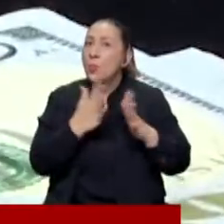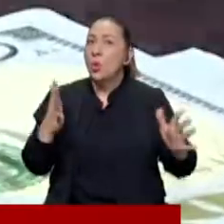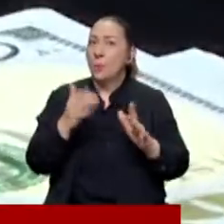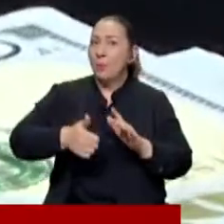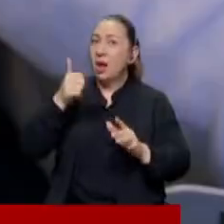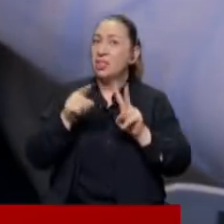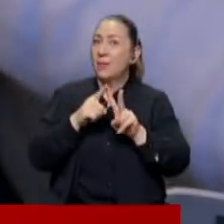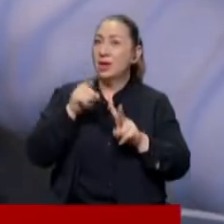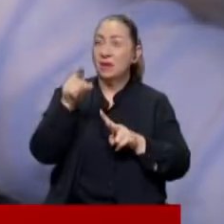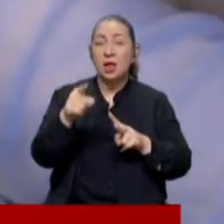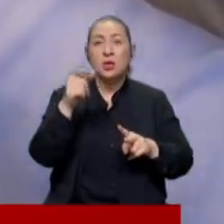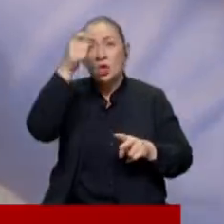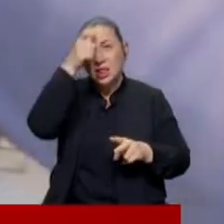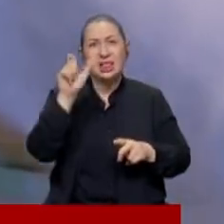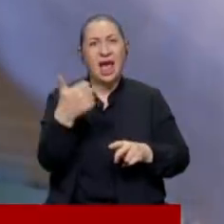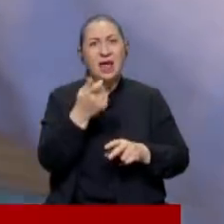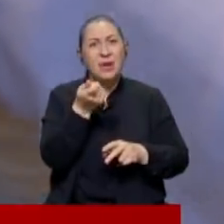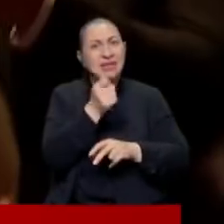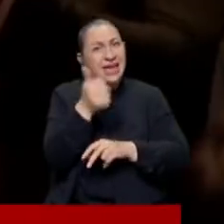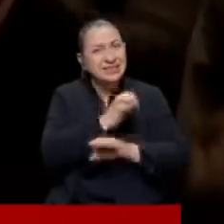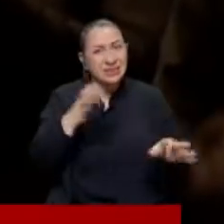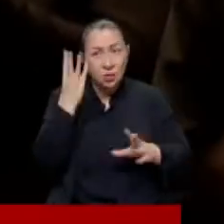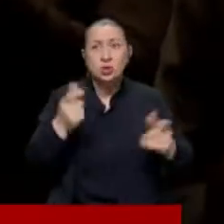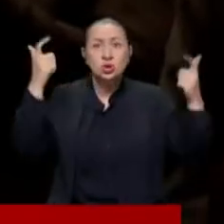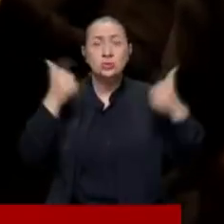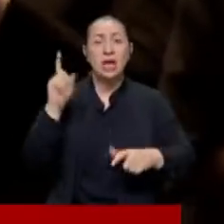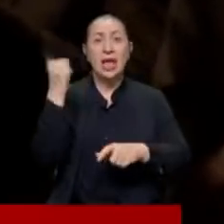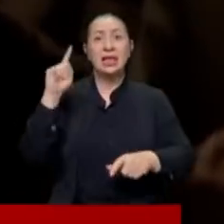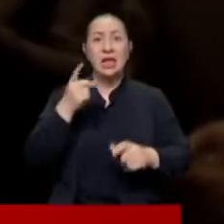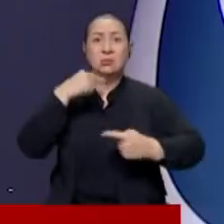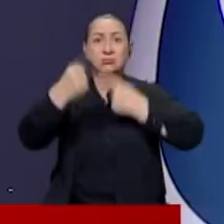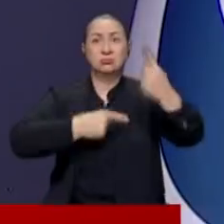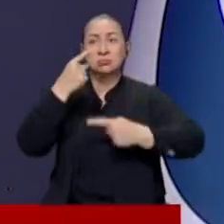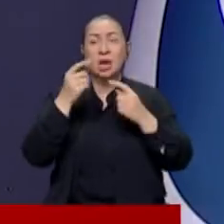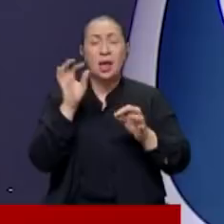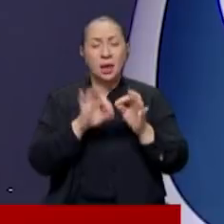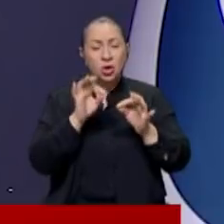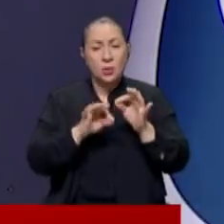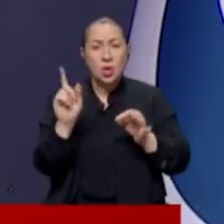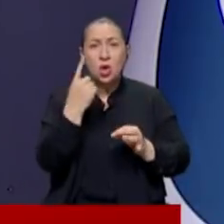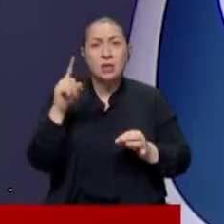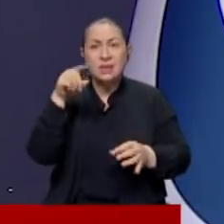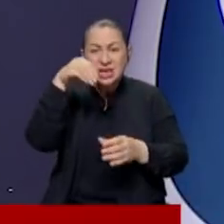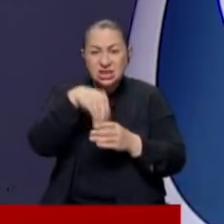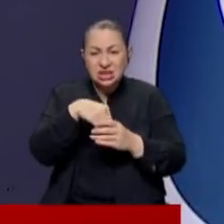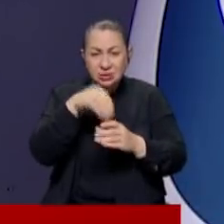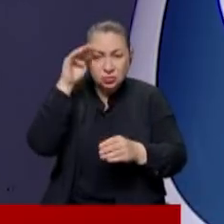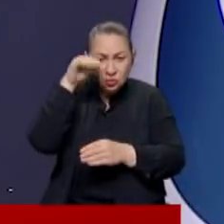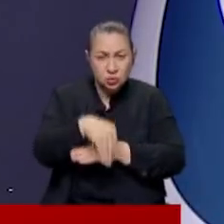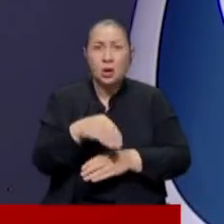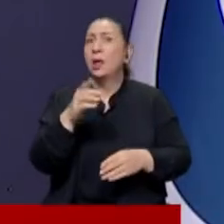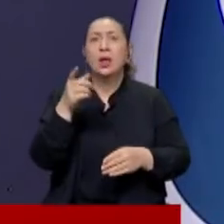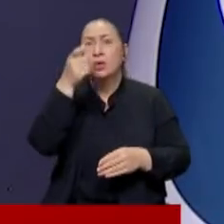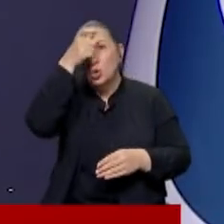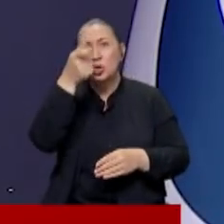Nebati'ye. Türk lirasının değer kaybetmesinin sorumlusu iktidar, sesi yükseldi. Ekonomi yönetiminin içine düştüğü gaflet Türk